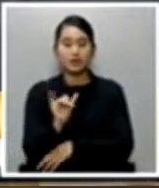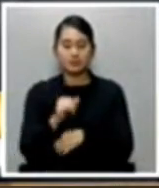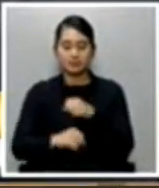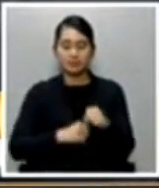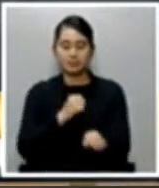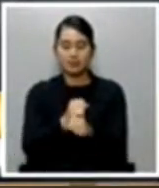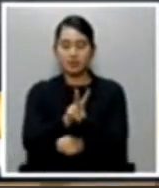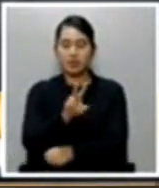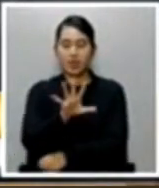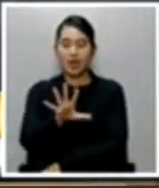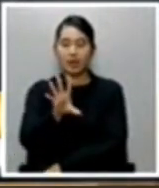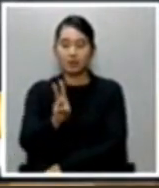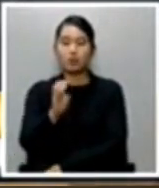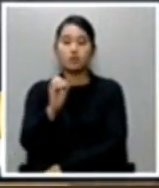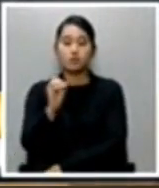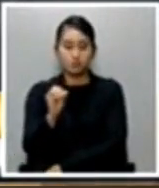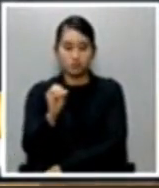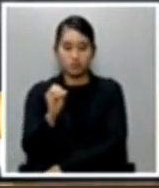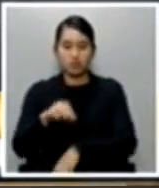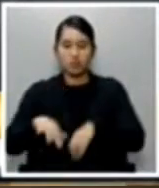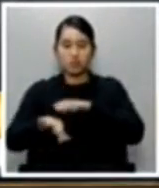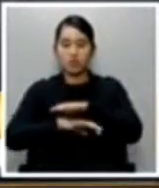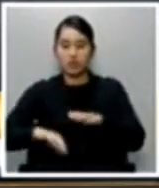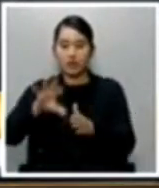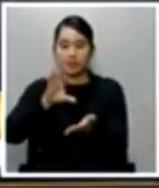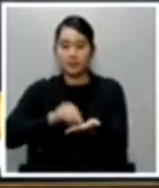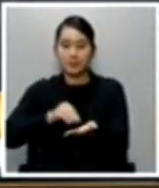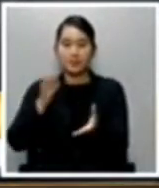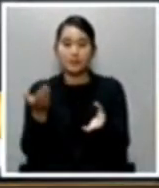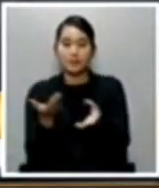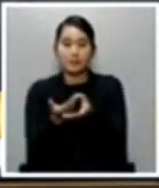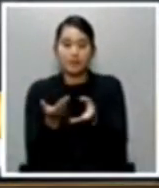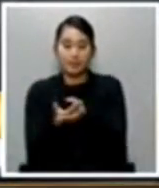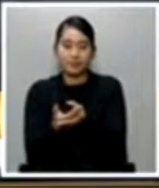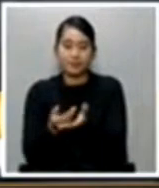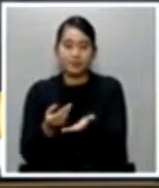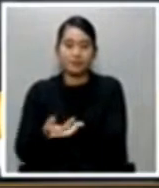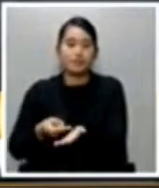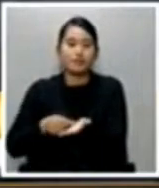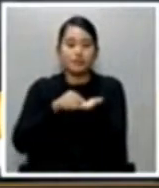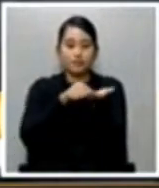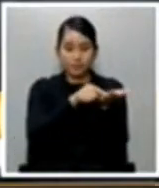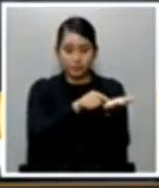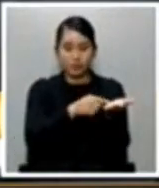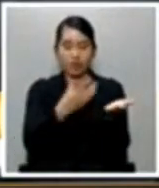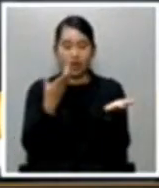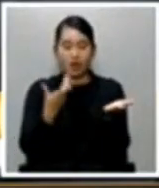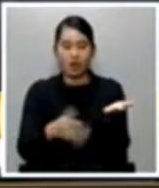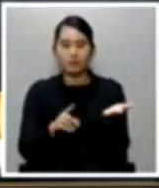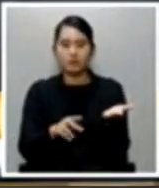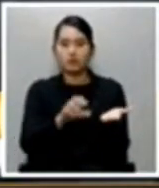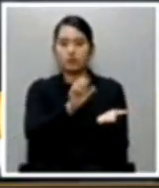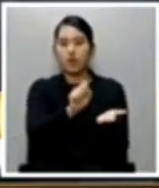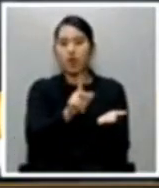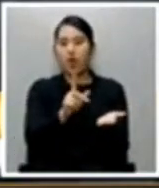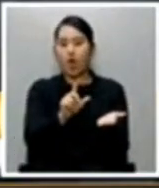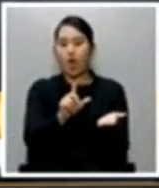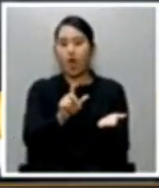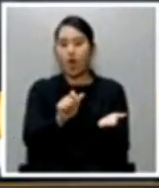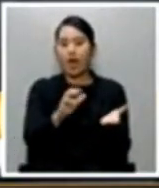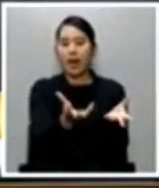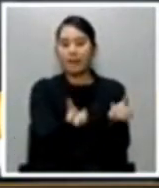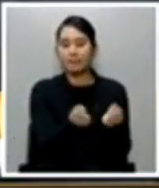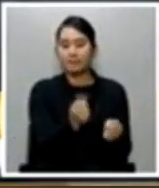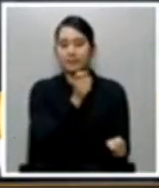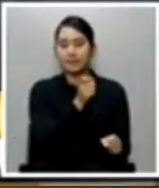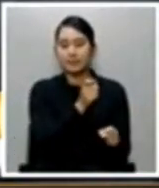ปี60เนี่ยเขาส่งเป็นข้อมูลเป็นกระดาษเป็นแฟ้มไปแล้วก็เก็บไว้โดยที่สกไม่ได้ทำอะไร